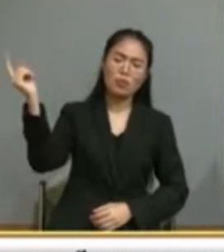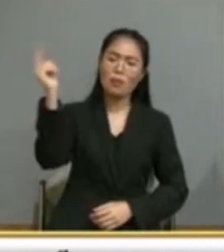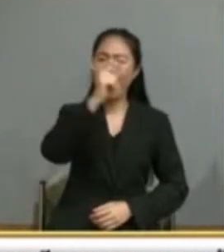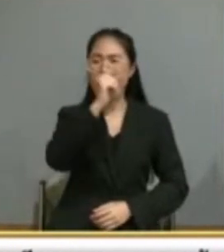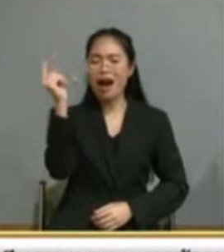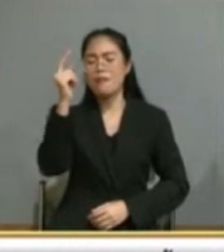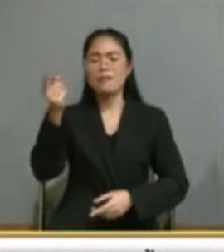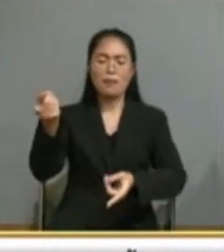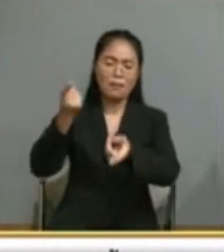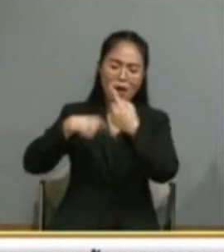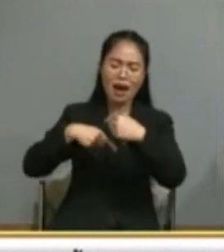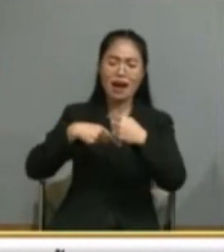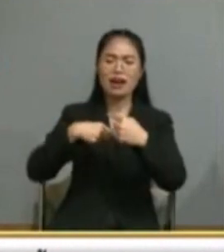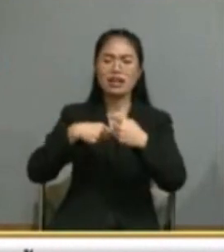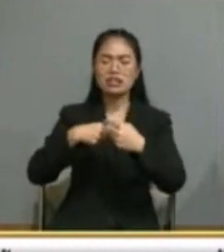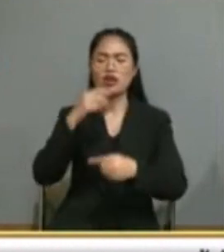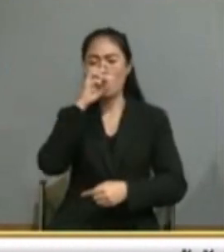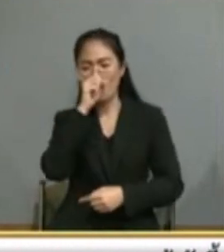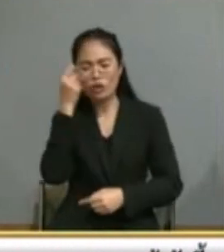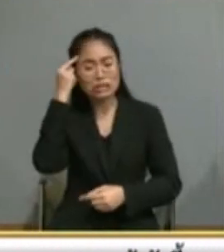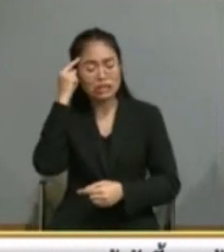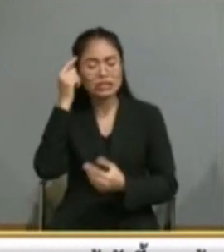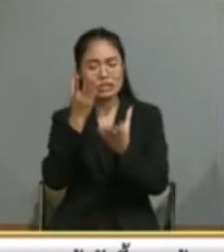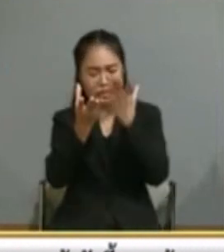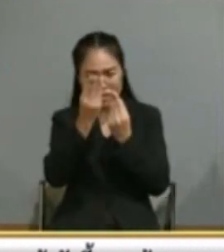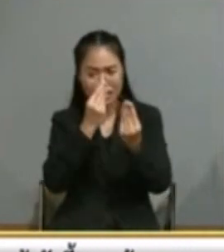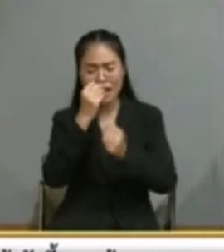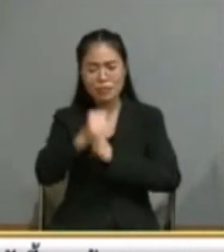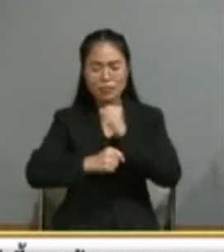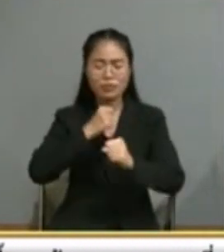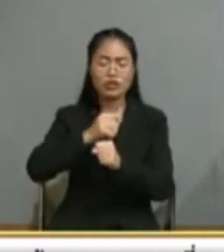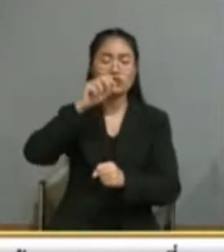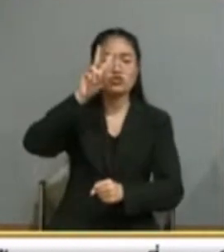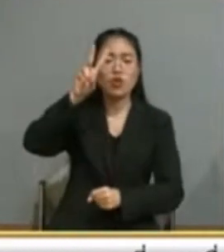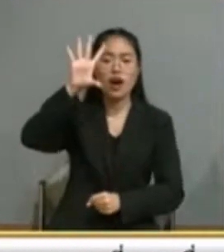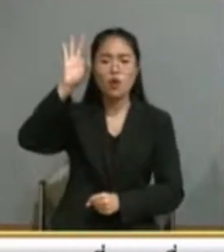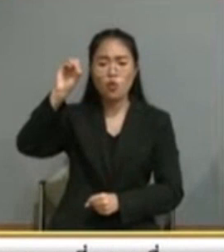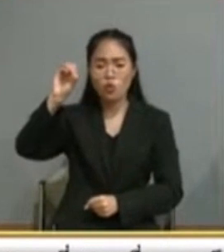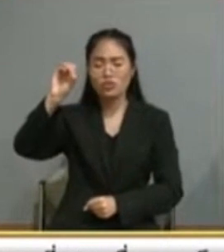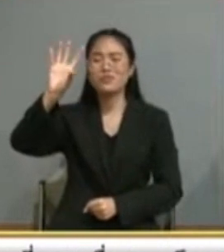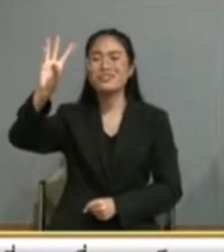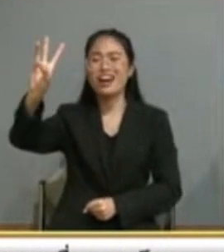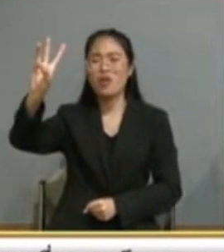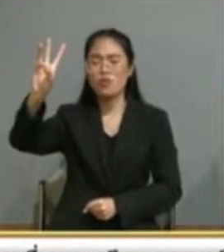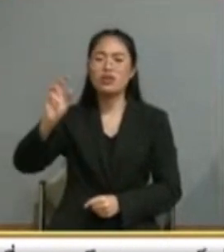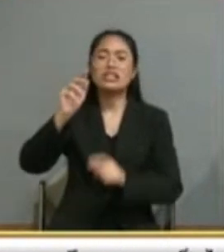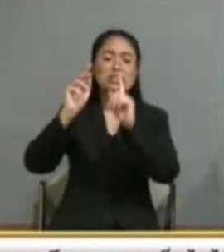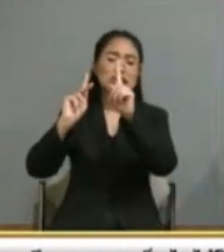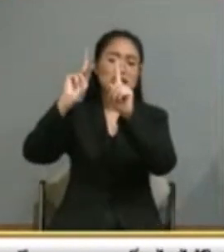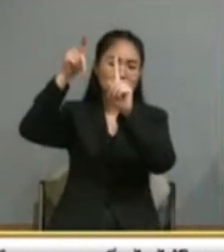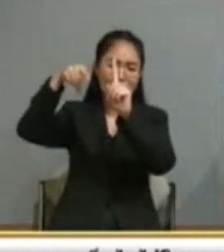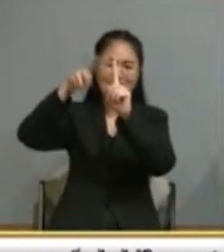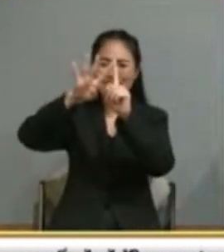ประกอบกับจำนวนนัทเที่ยวเพิ่มขึ้นนั้นในปี 2,569 เราคาดการว่าจะมีจำนวนถึง 1,